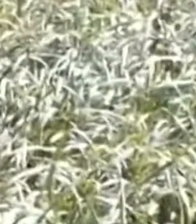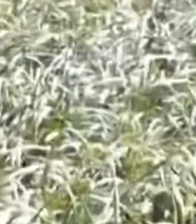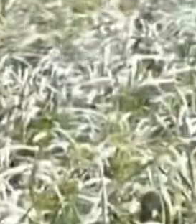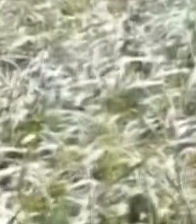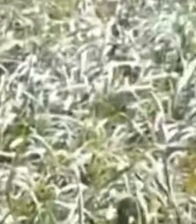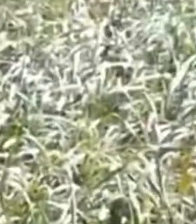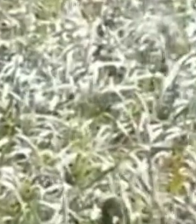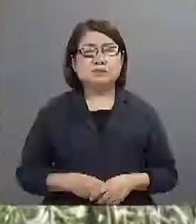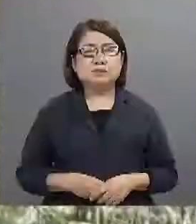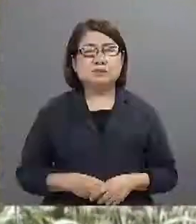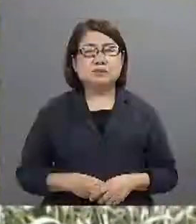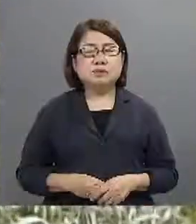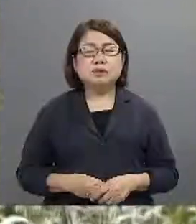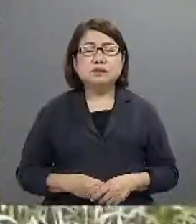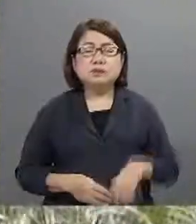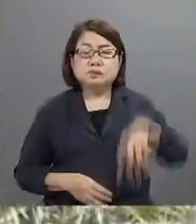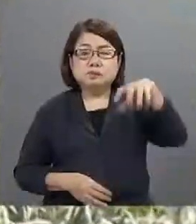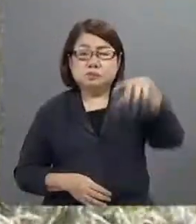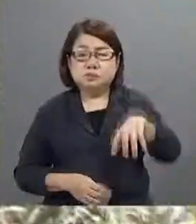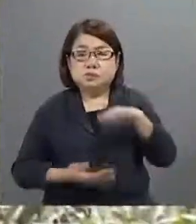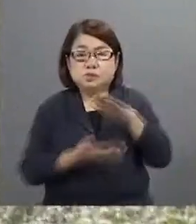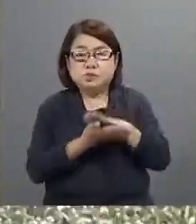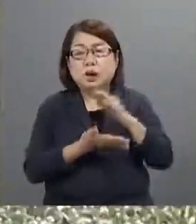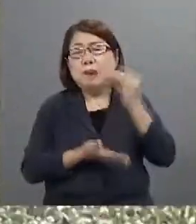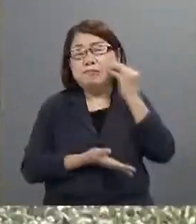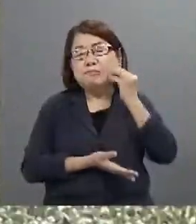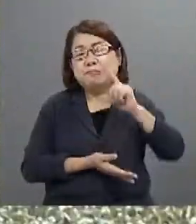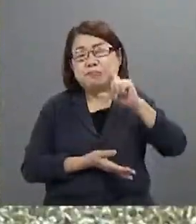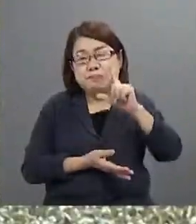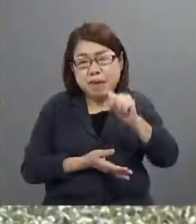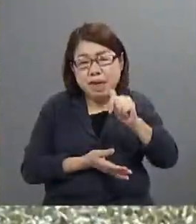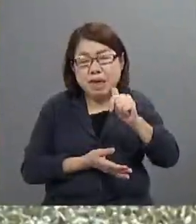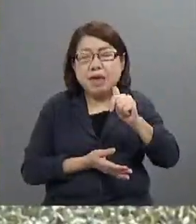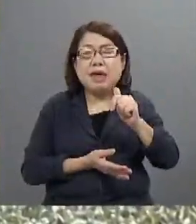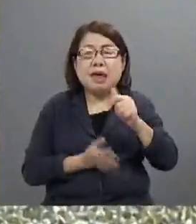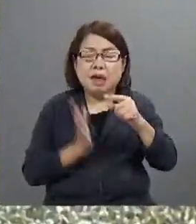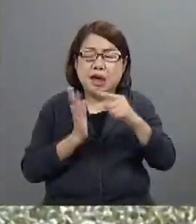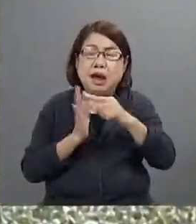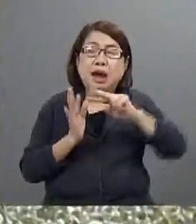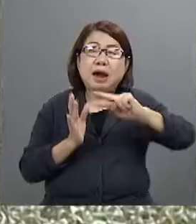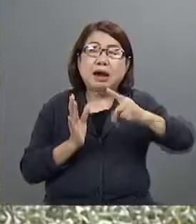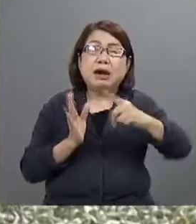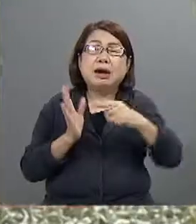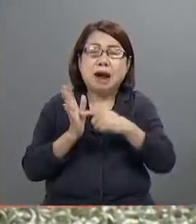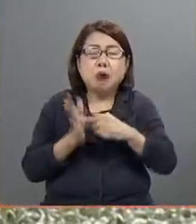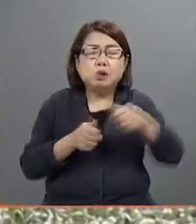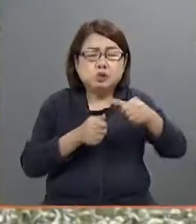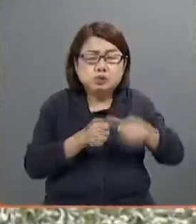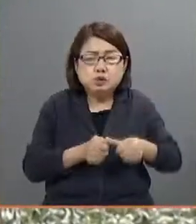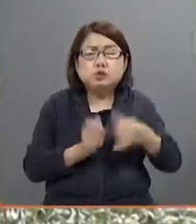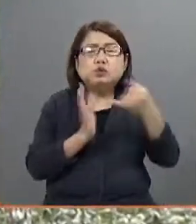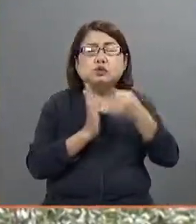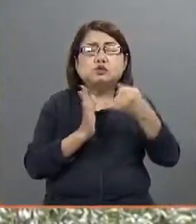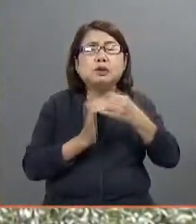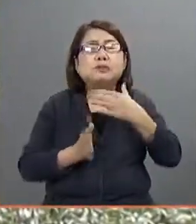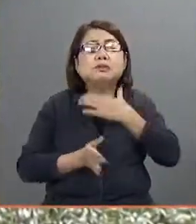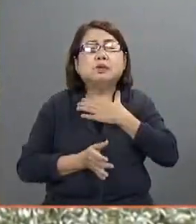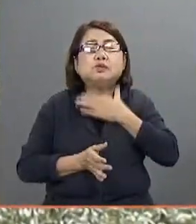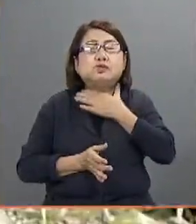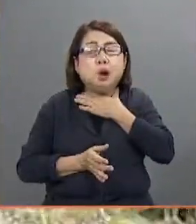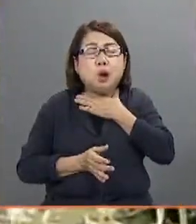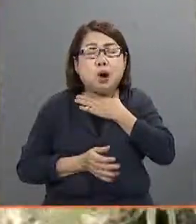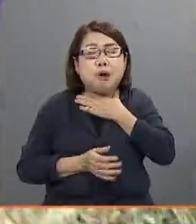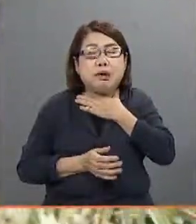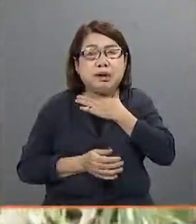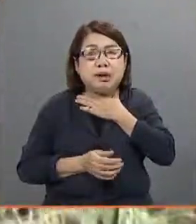โรงเรียนบ้านแม่เงาตำบลแม่สวดอำเภอศบเมยจังหวัดแม่ฮ่องสอนที่นี่เราได้สร้างพื้นที่เกษตรสร้างสร